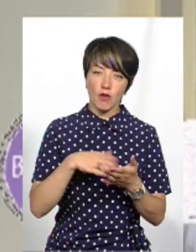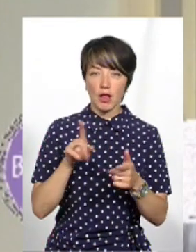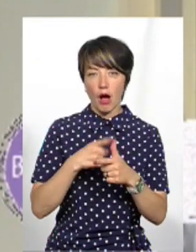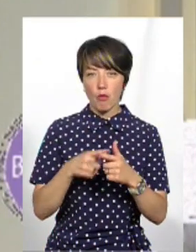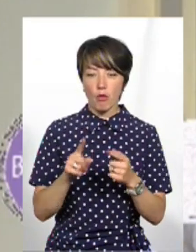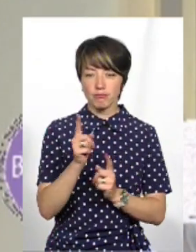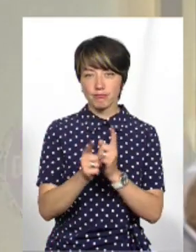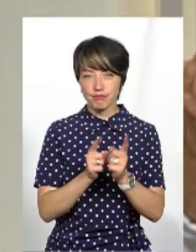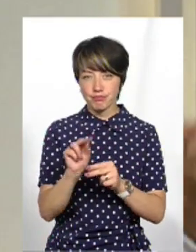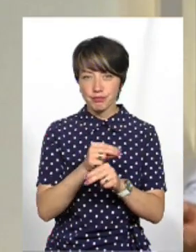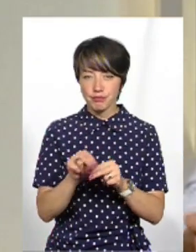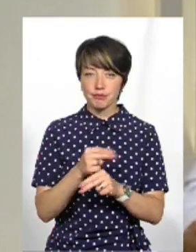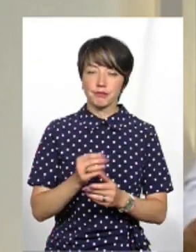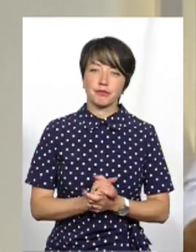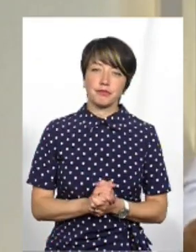скасувати, або переглянути.